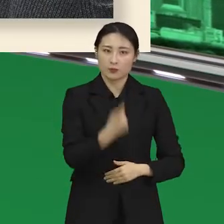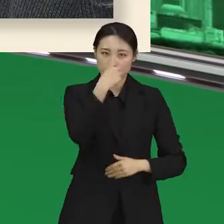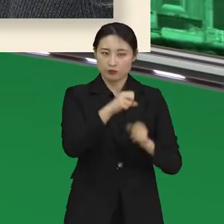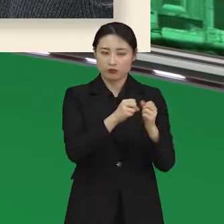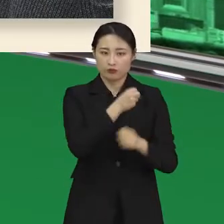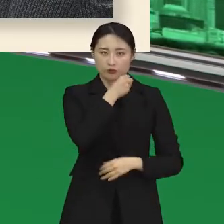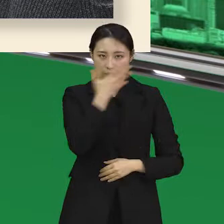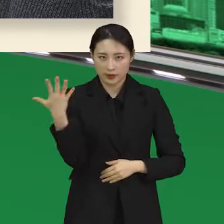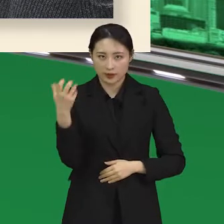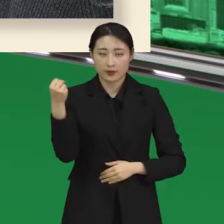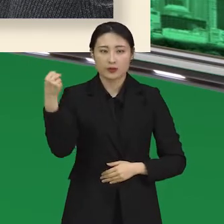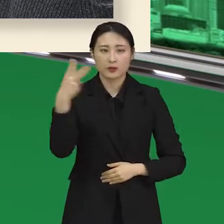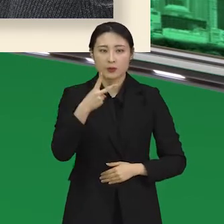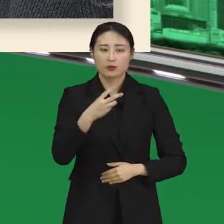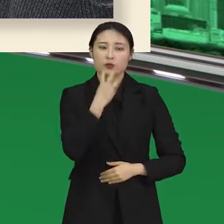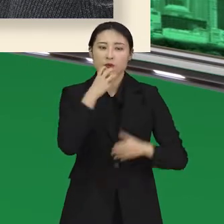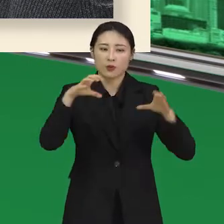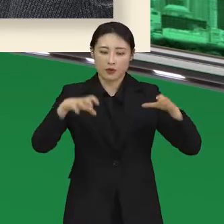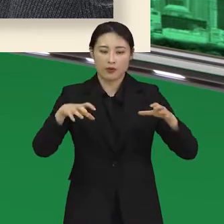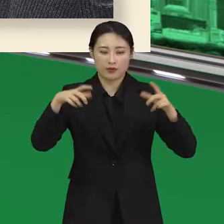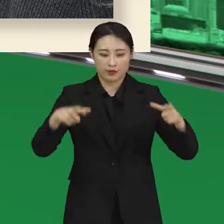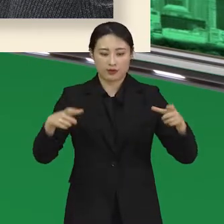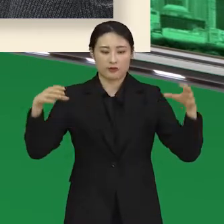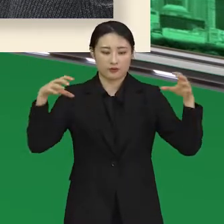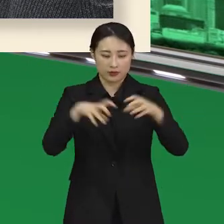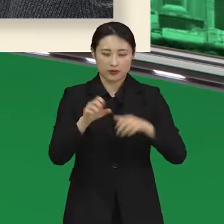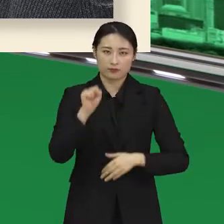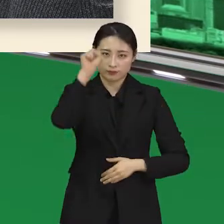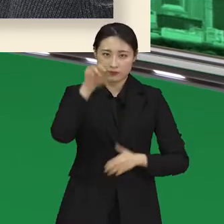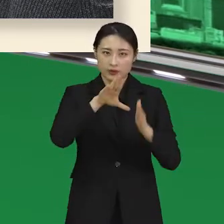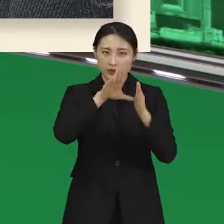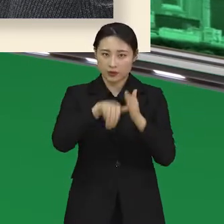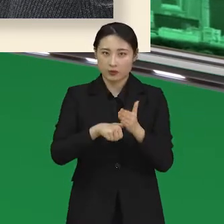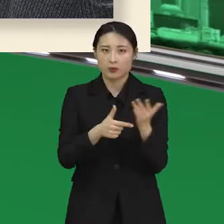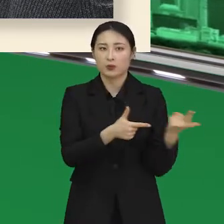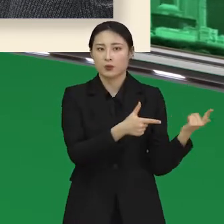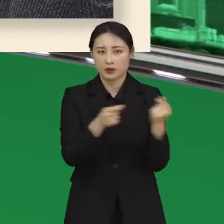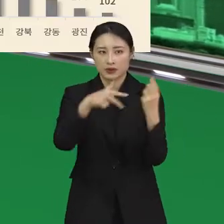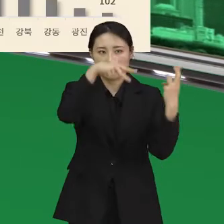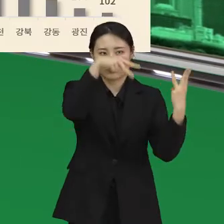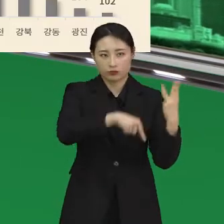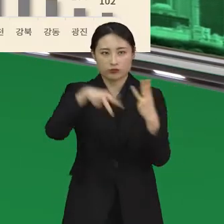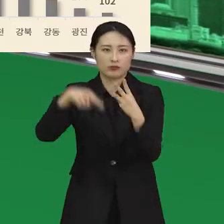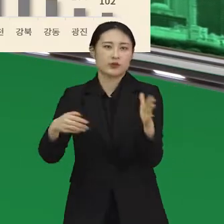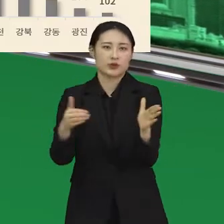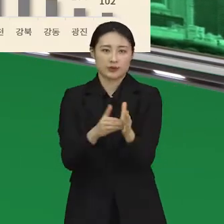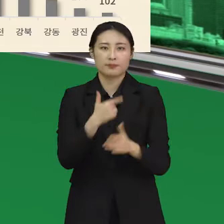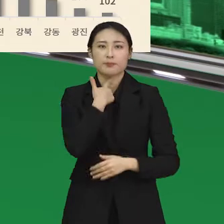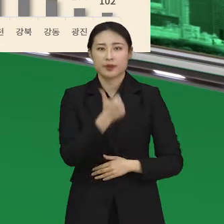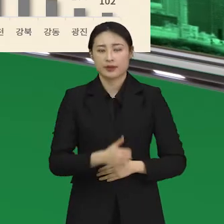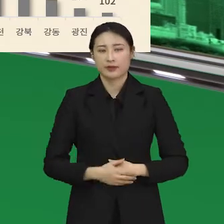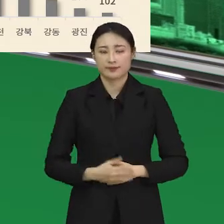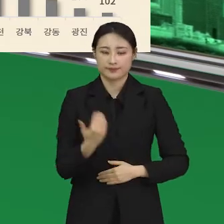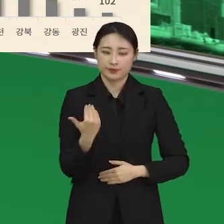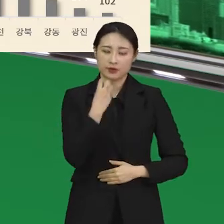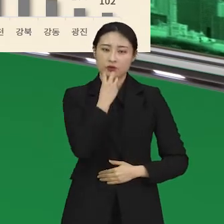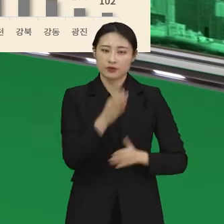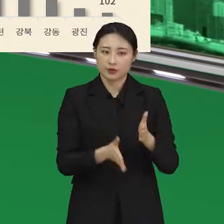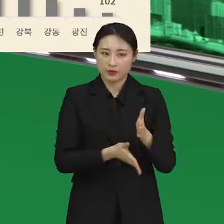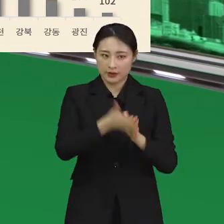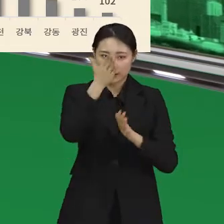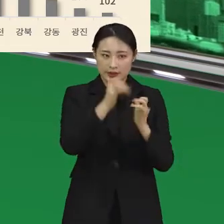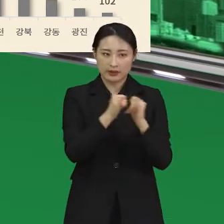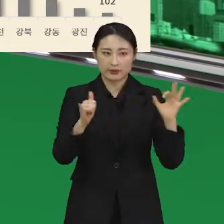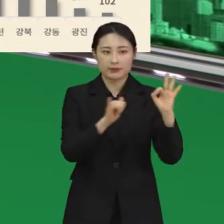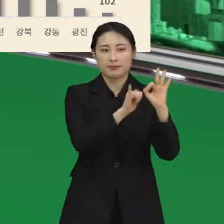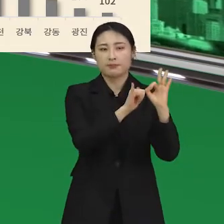대규모 수도권 집회발 때도 각각 3주 연속에 그쳤습니다. 최근 서울시가 인구 10만 명당